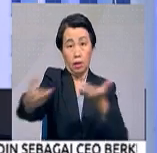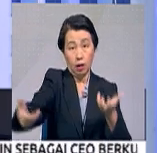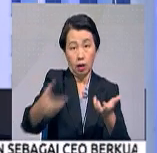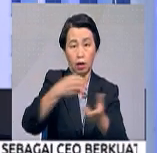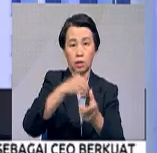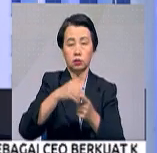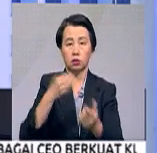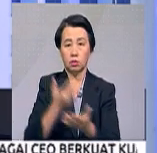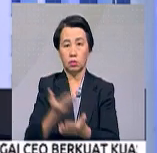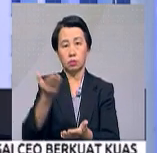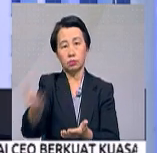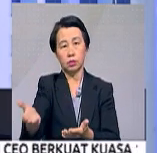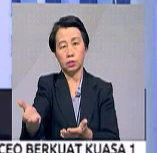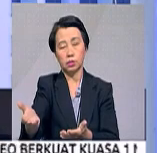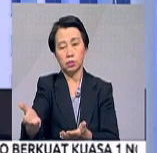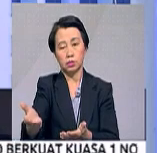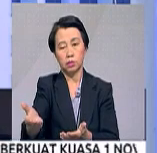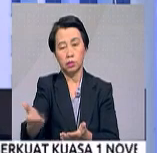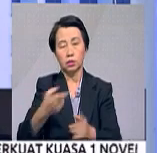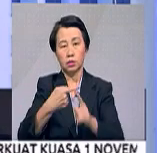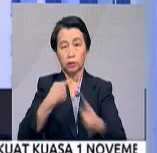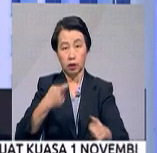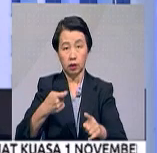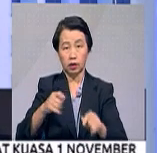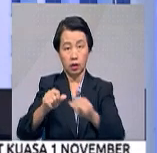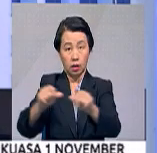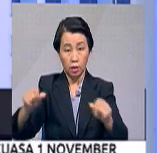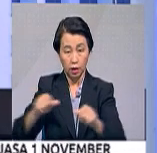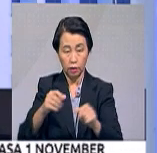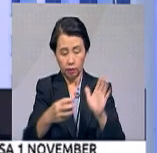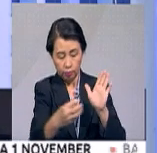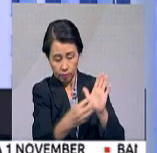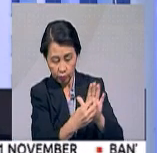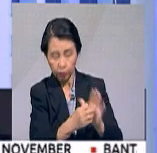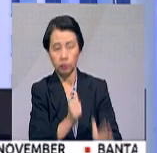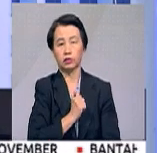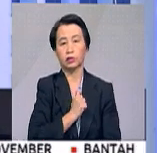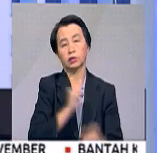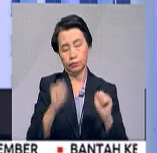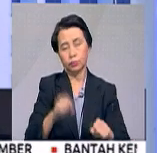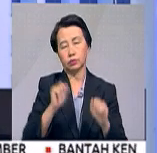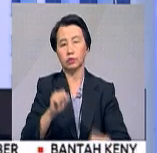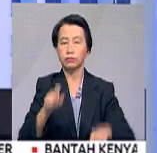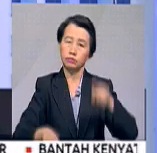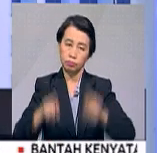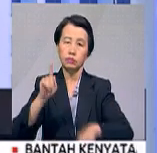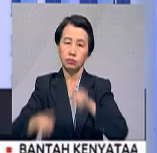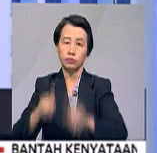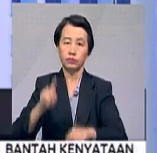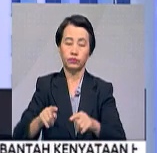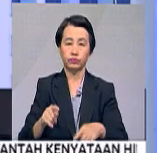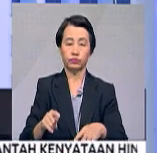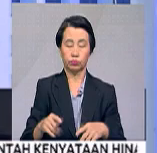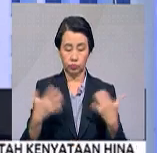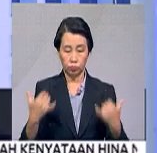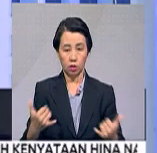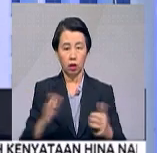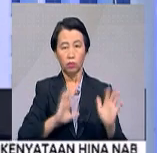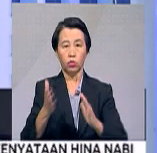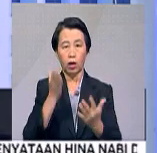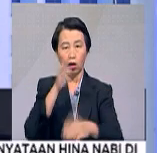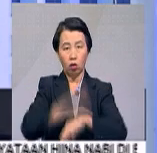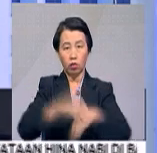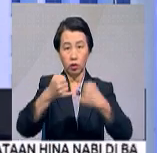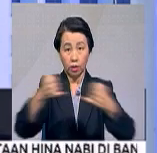beli juga aerial dan memasangnya sendiri. Setakat ini bukan sahaja melalui online